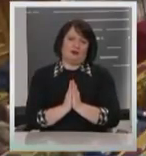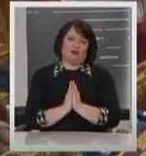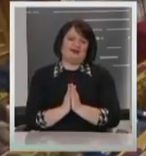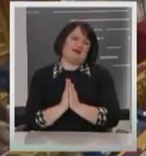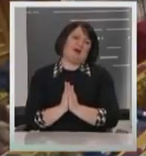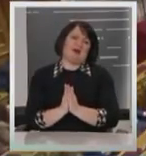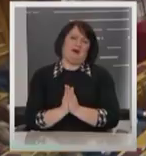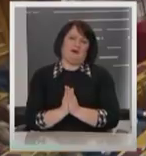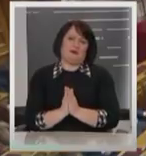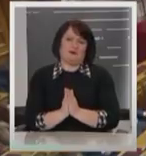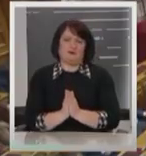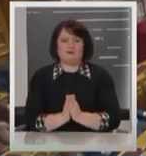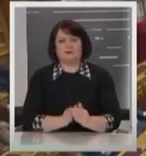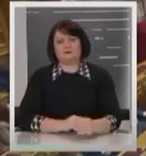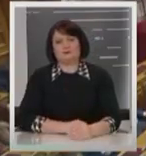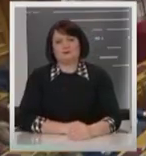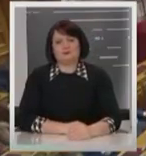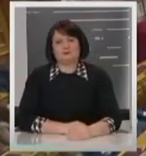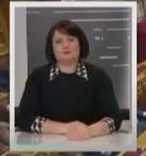Σας παρακαλώ.